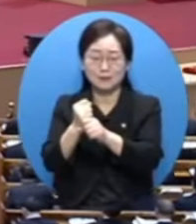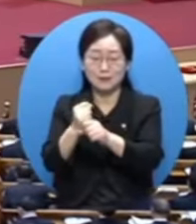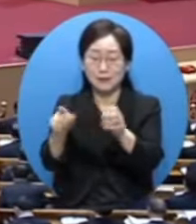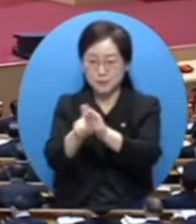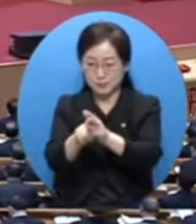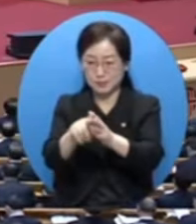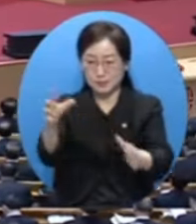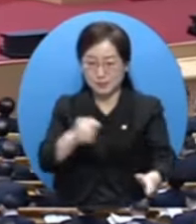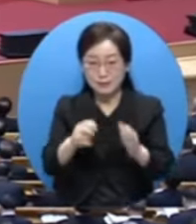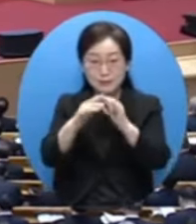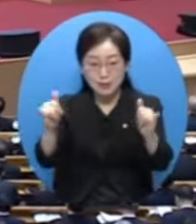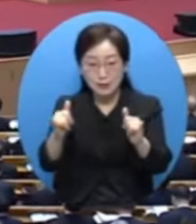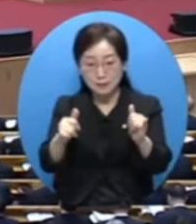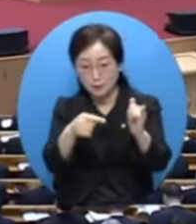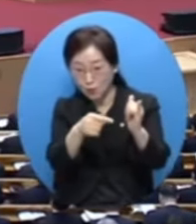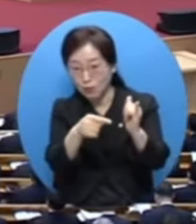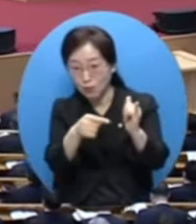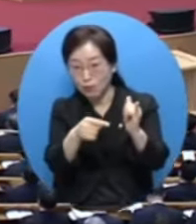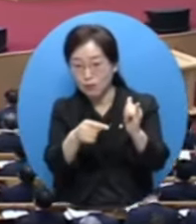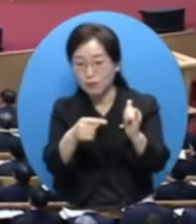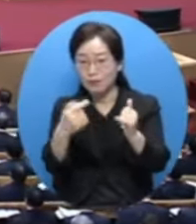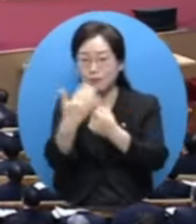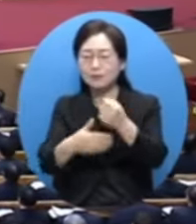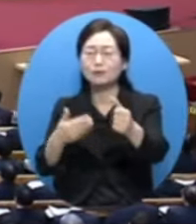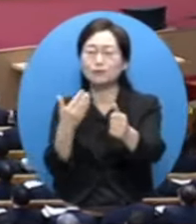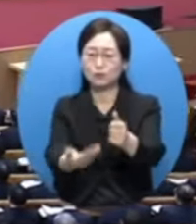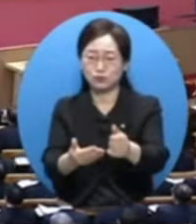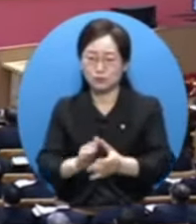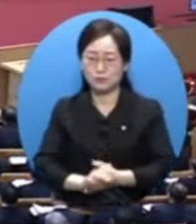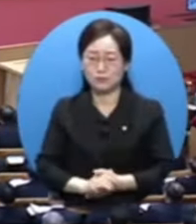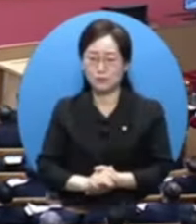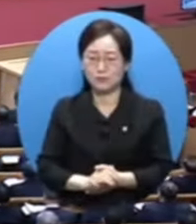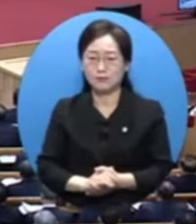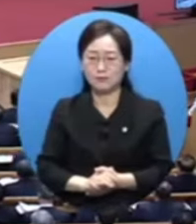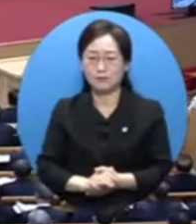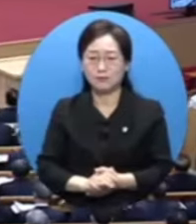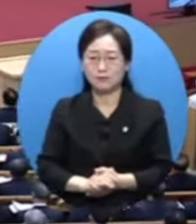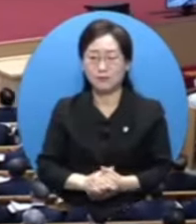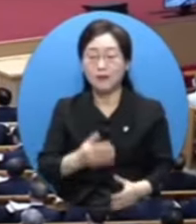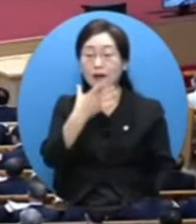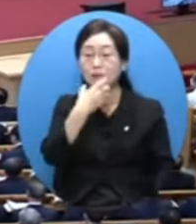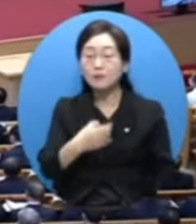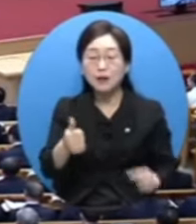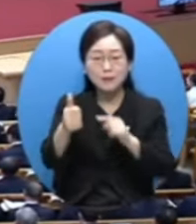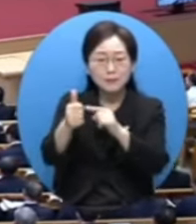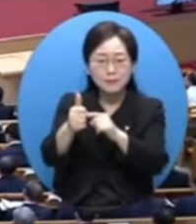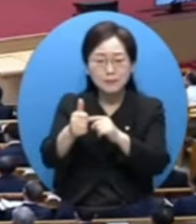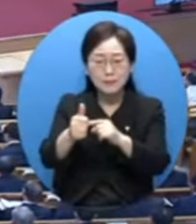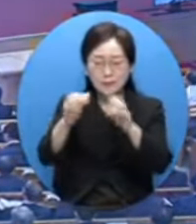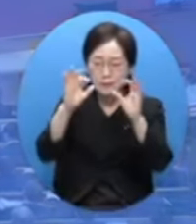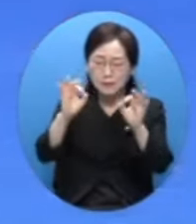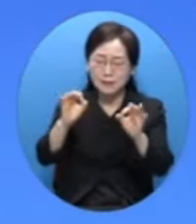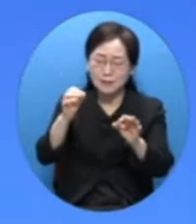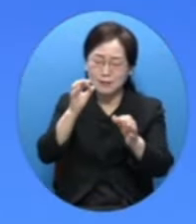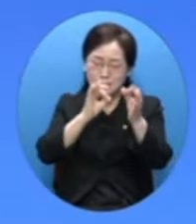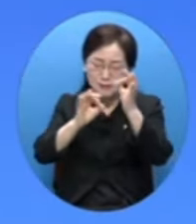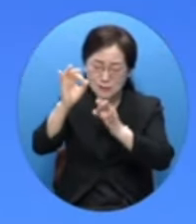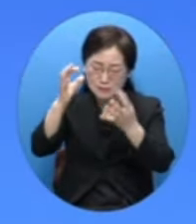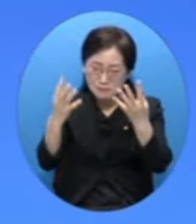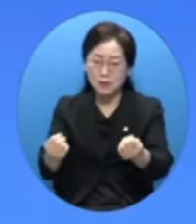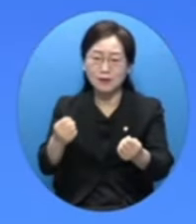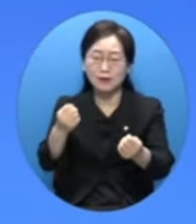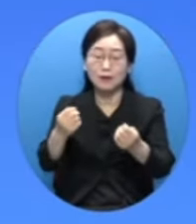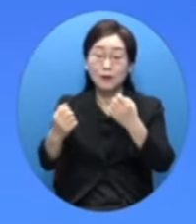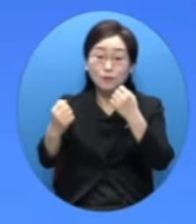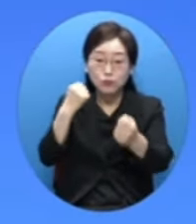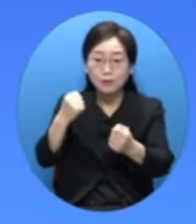믿음으로 나가는 사람에게 은혜를 베풀어 주시는 것입니다. 아브라함은 실수가 많은 사람이었습니다. 그럼에도